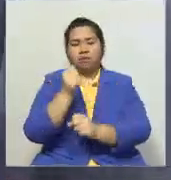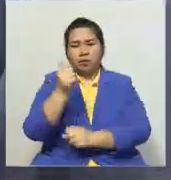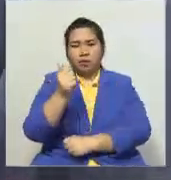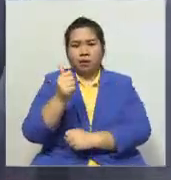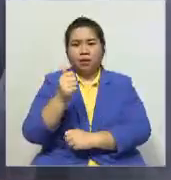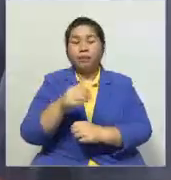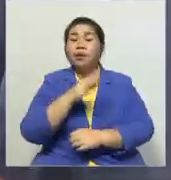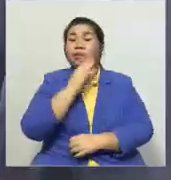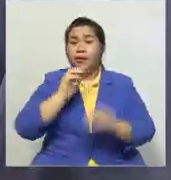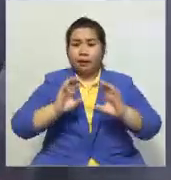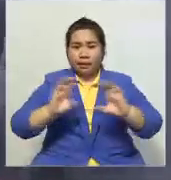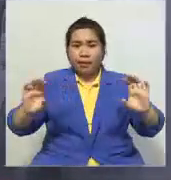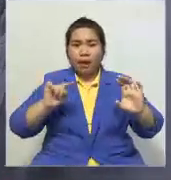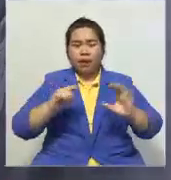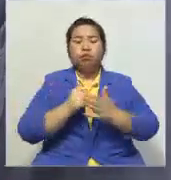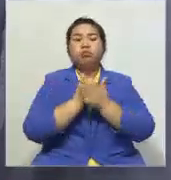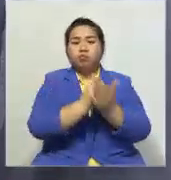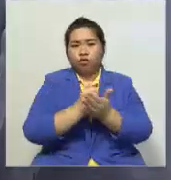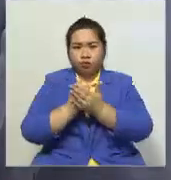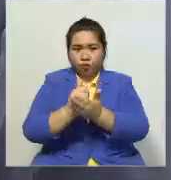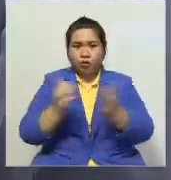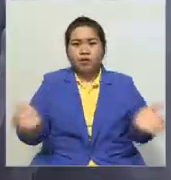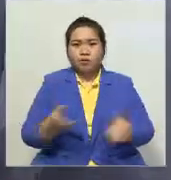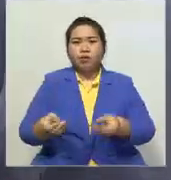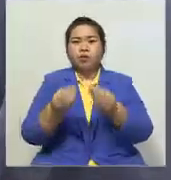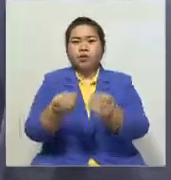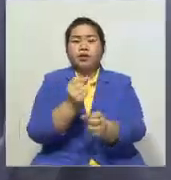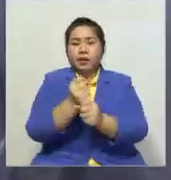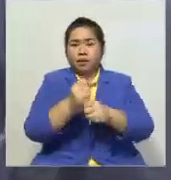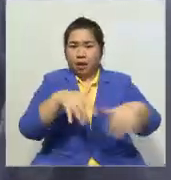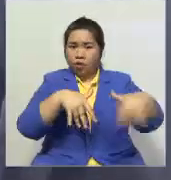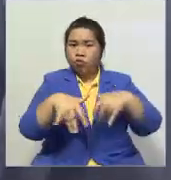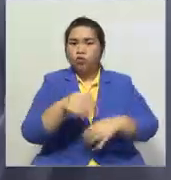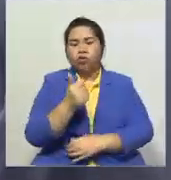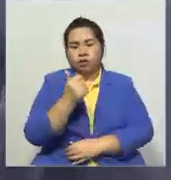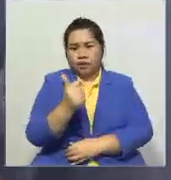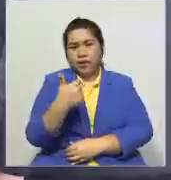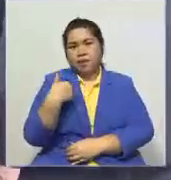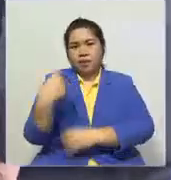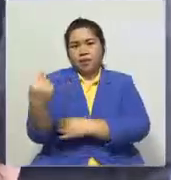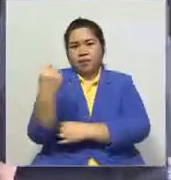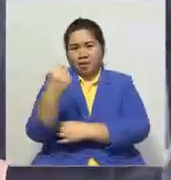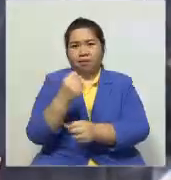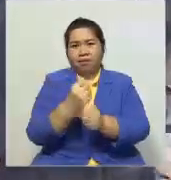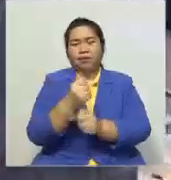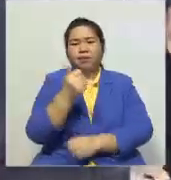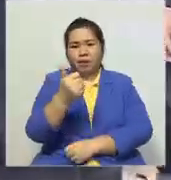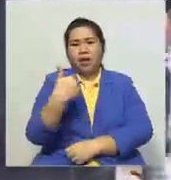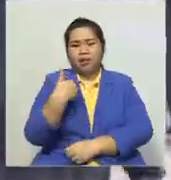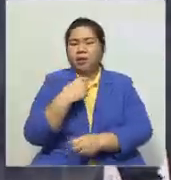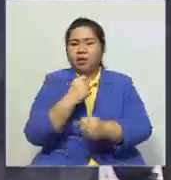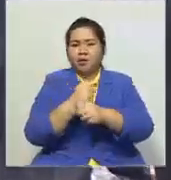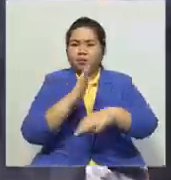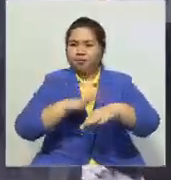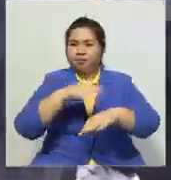ที่ภาครัฐหรือว่ารัฐบาลนั้นก็จะเข้ามาส่งเสริมและสนับสนุนให้การทำงานของคนในพื้นที่มีพลังแล้วก็มีอำนาจรวมถึงมีศักยภ